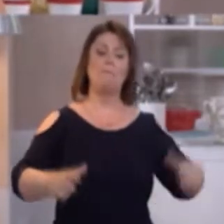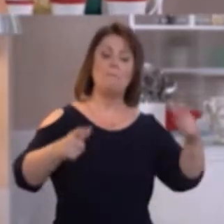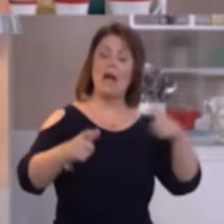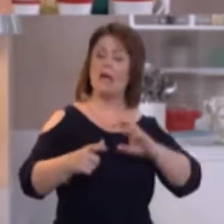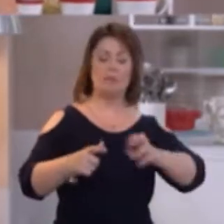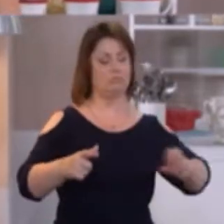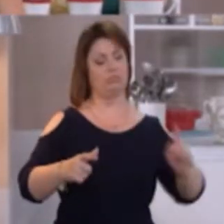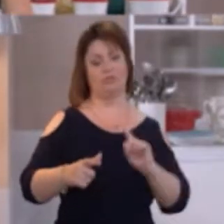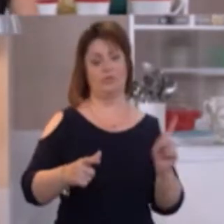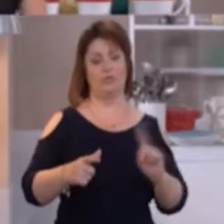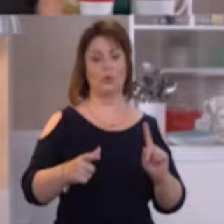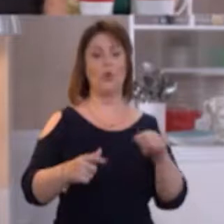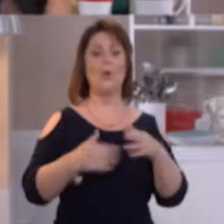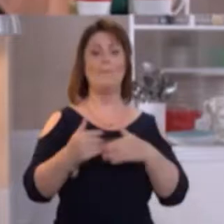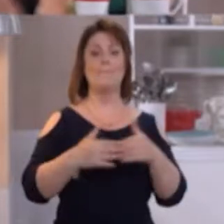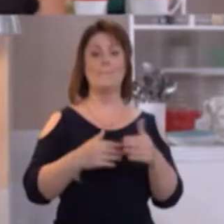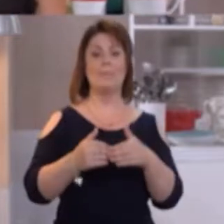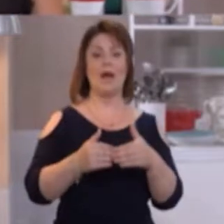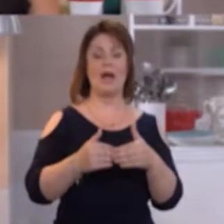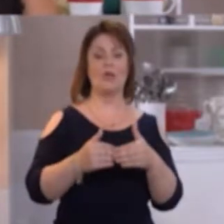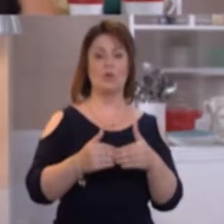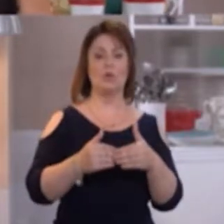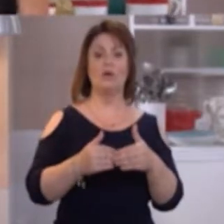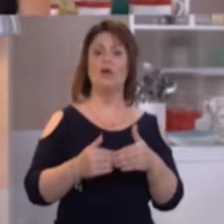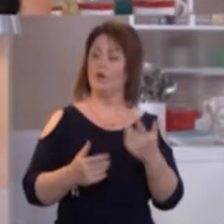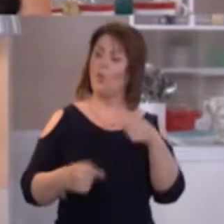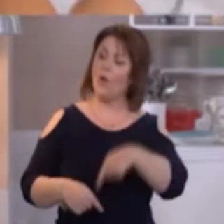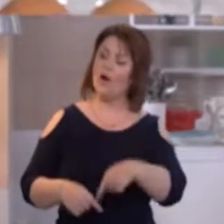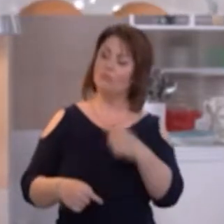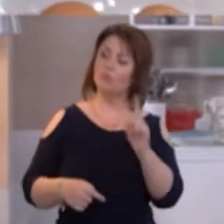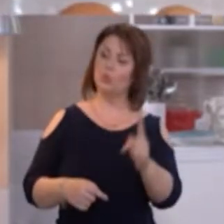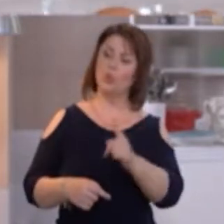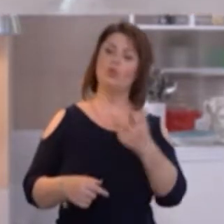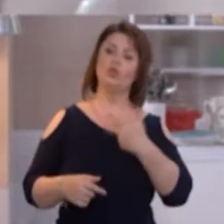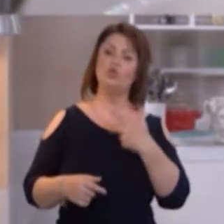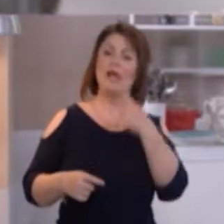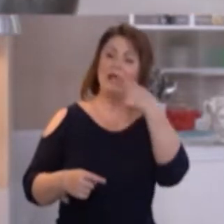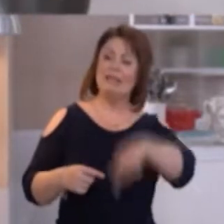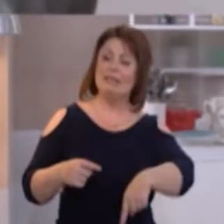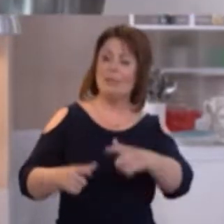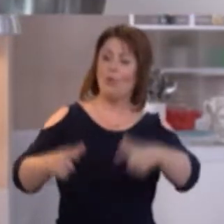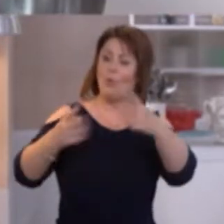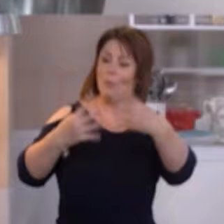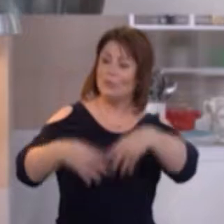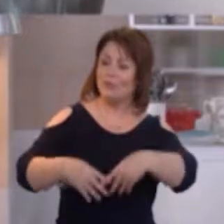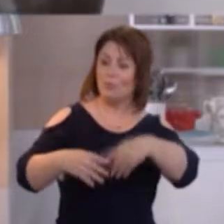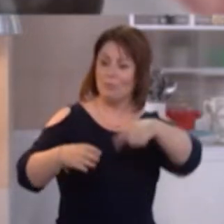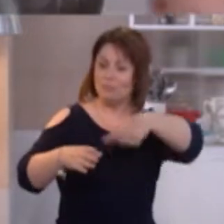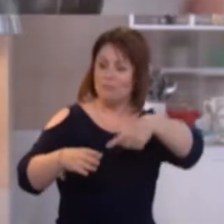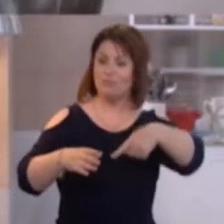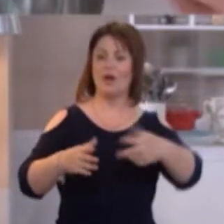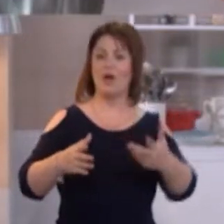abbiamo tempo. Beh, a casa spesso, insomma, più o meno tutti hanno qualche robottino da cucina che